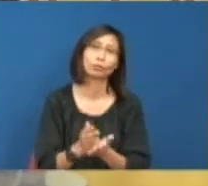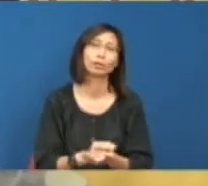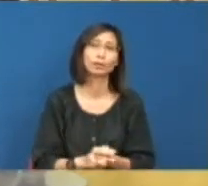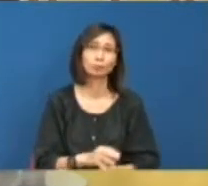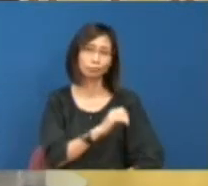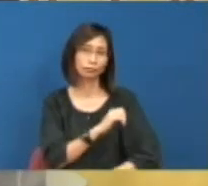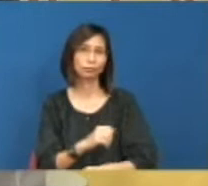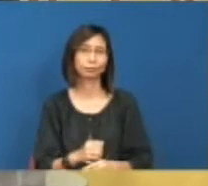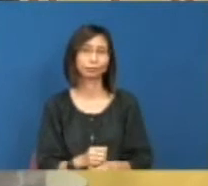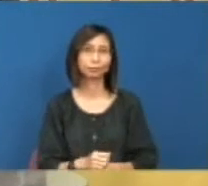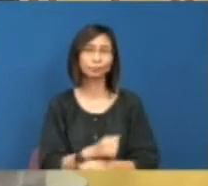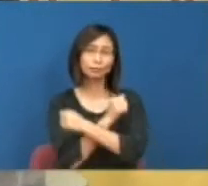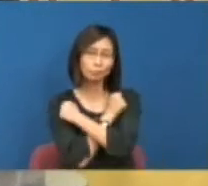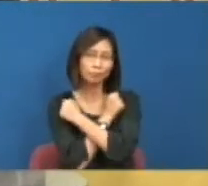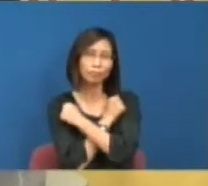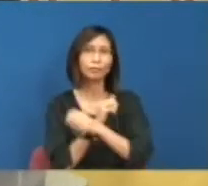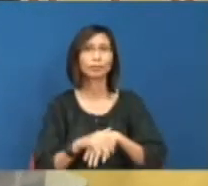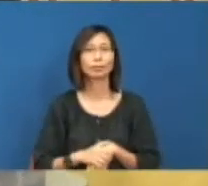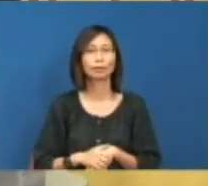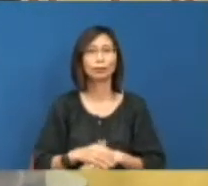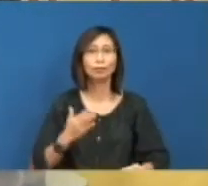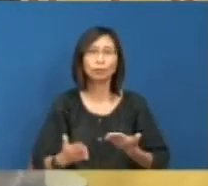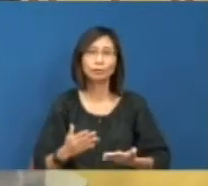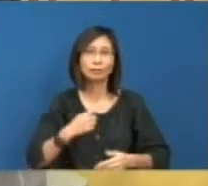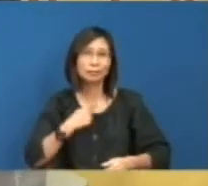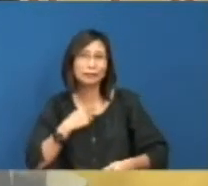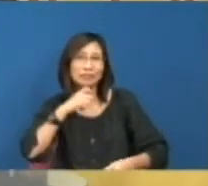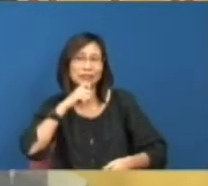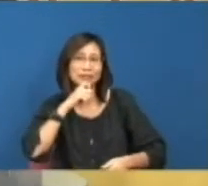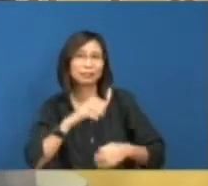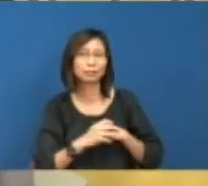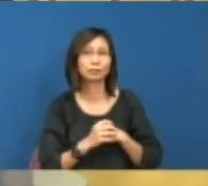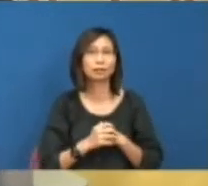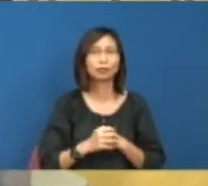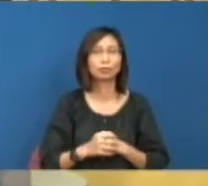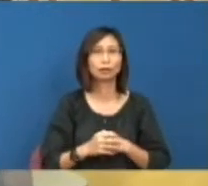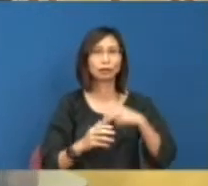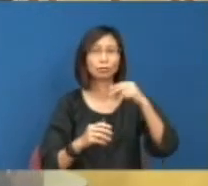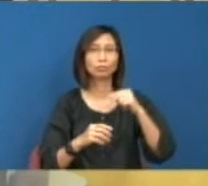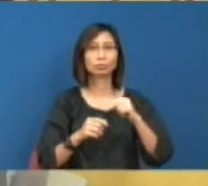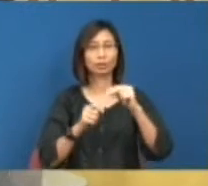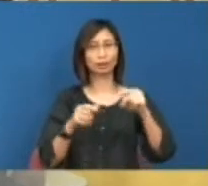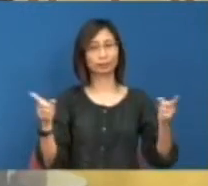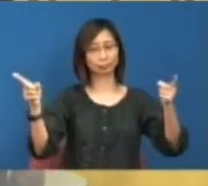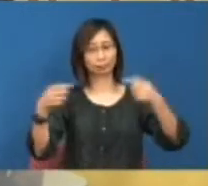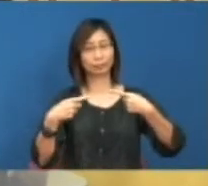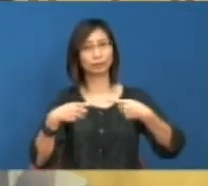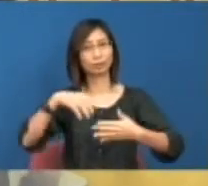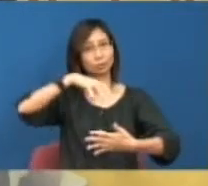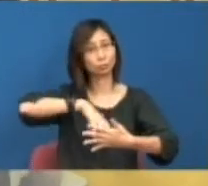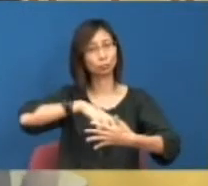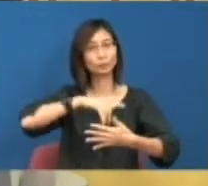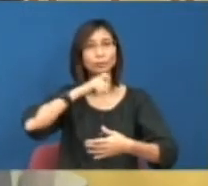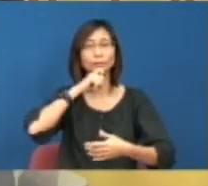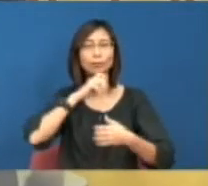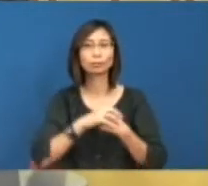這個大時大節即是上演這個下集的話，我相信這個你這個目標是會即